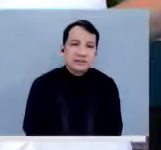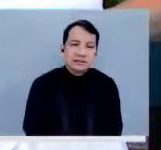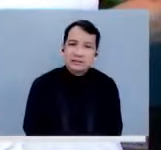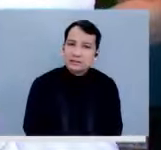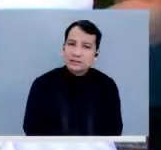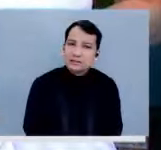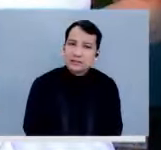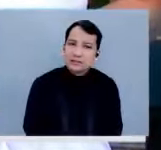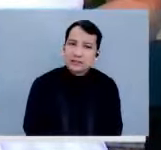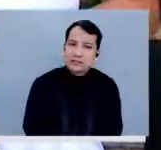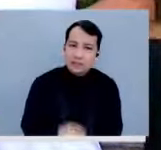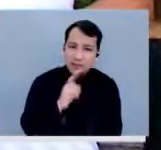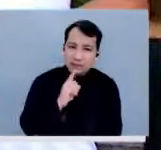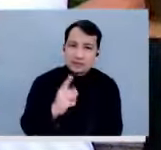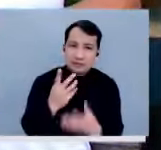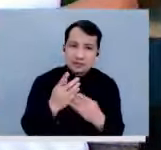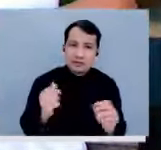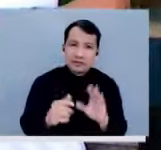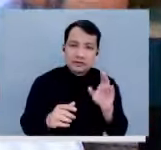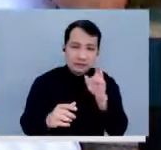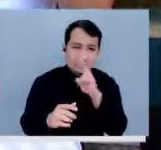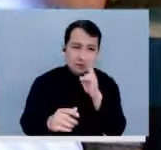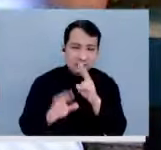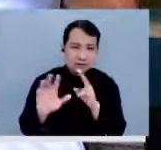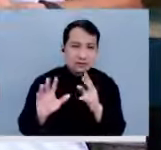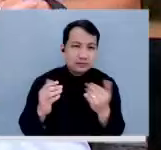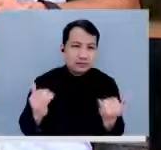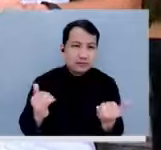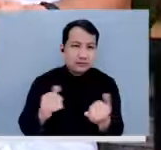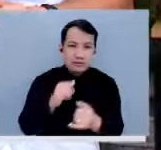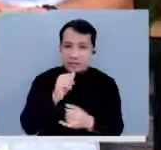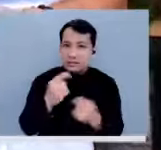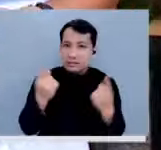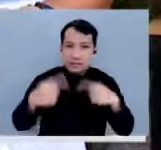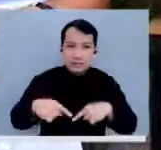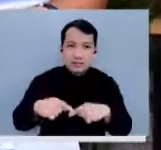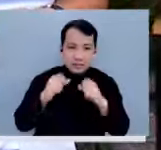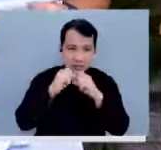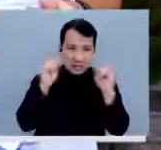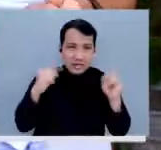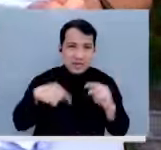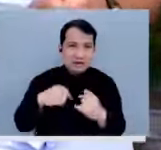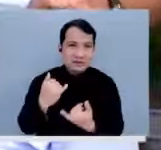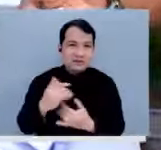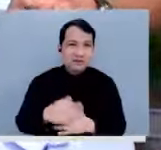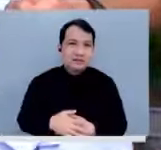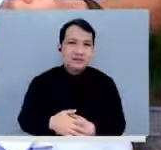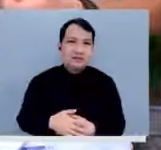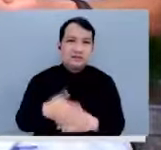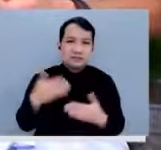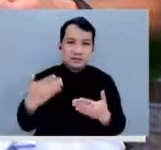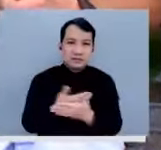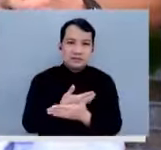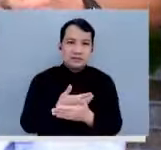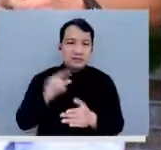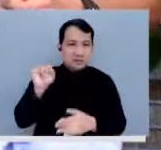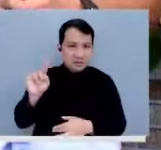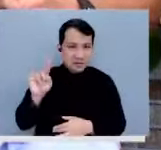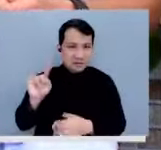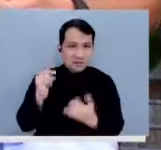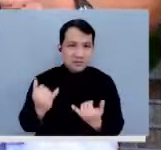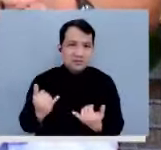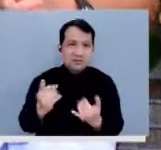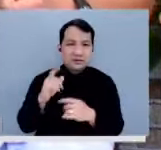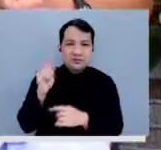para sa mga kapatid natin dyan sa Bisaya. Oh, this is not a dream, mga kapatid. Gising. Ayan. Gising. Ayan. Oh. Oh, may maaga tayong rakrakan session ngayong Martes ng